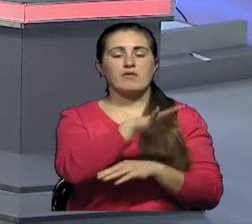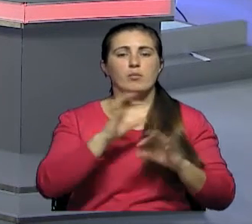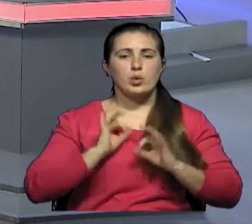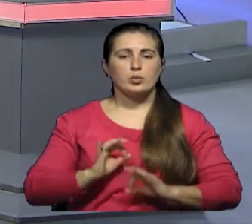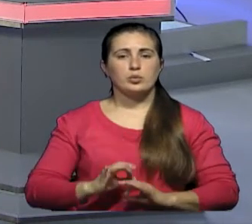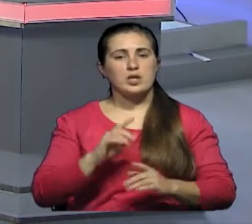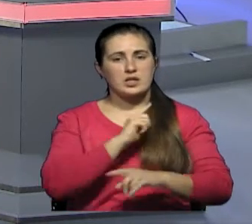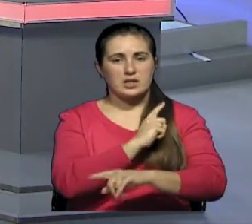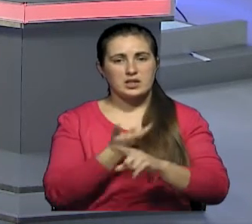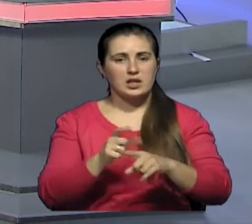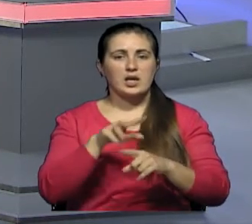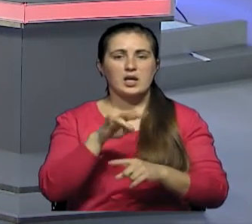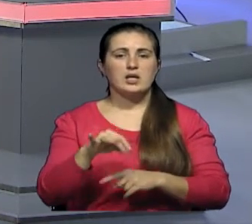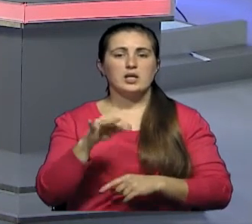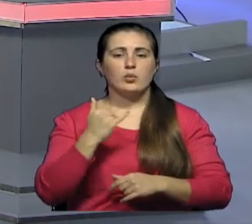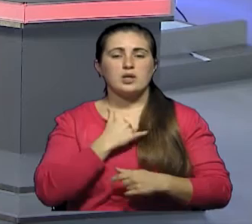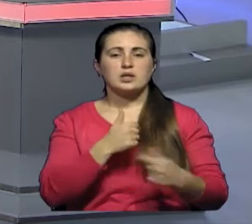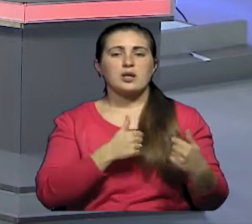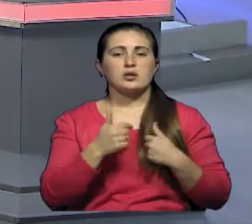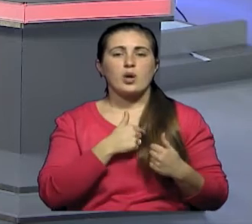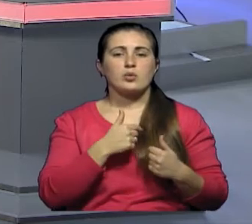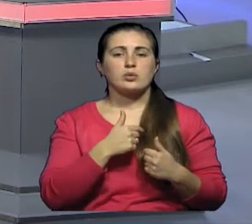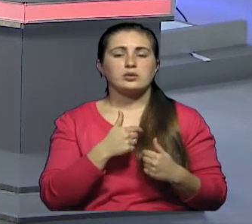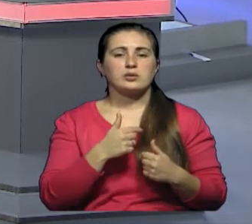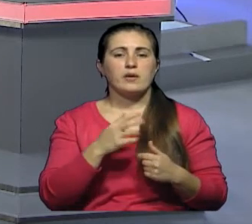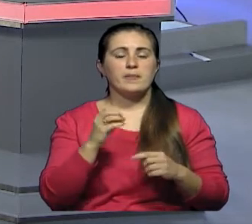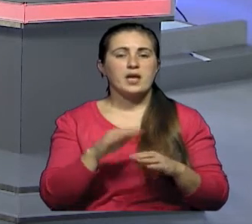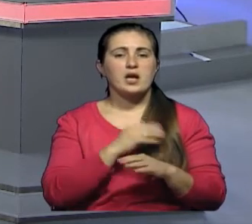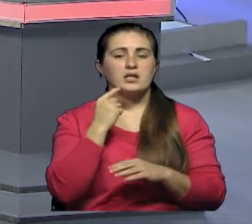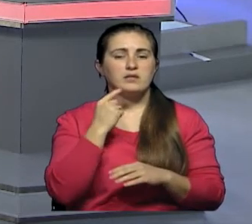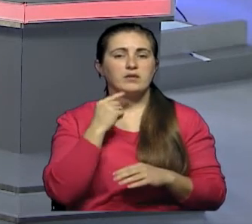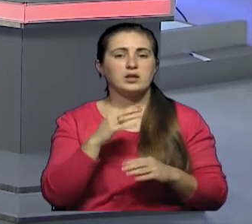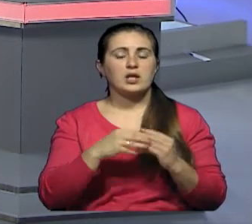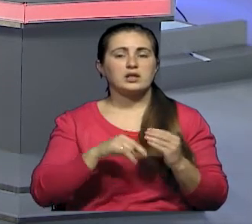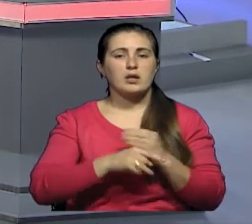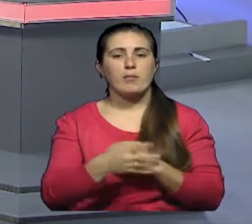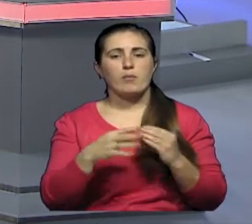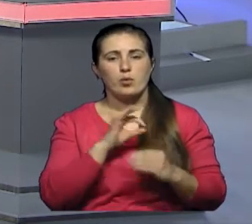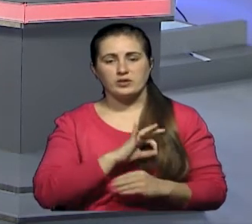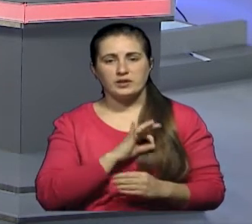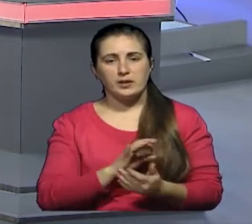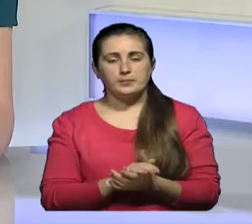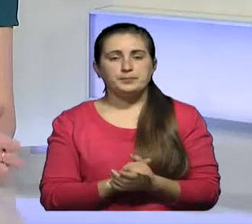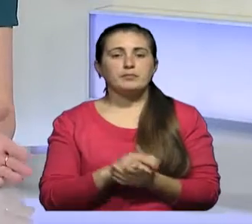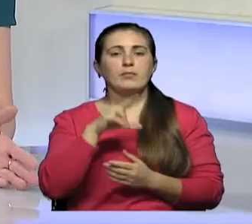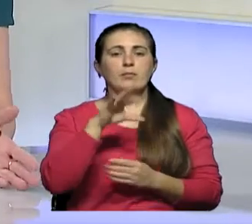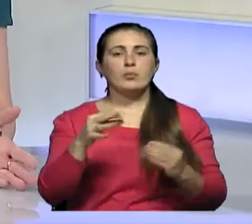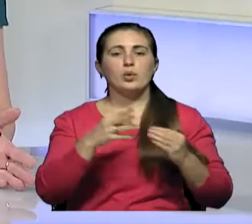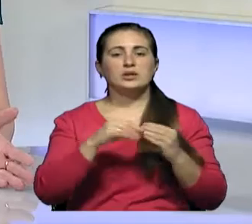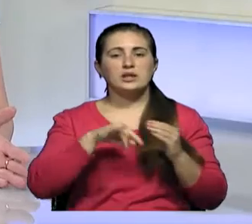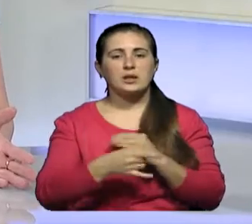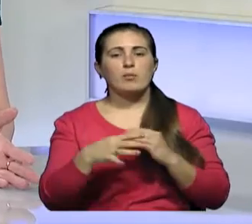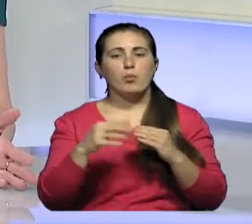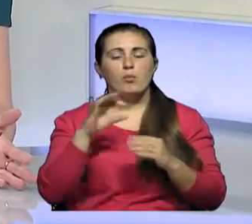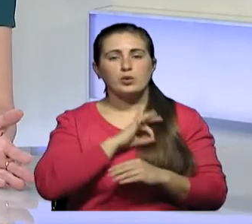страдают нерадивые недропользователи за свой ну засудить скажем так по недропользователем я вам точную